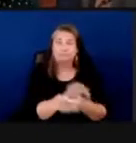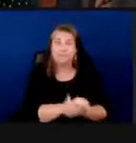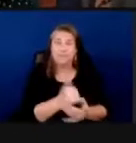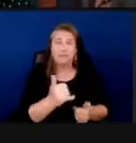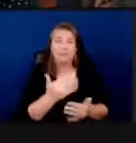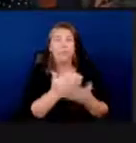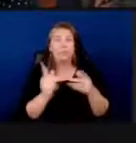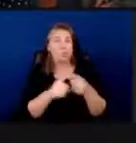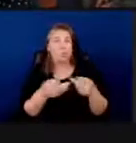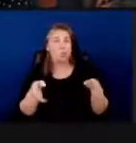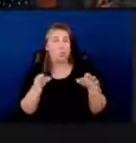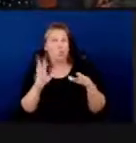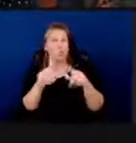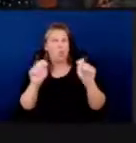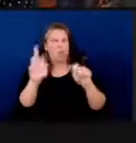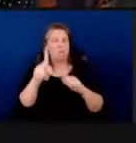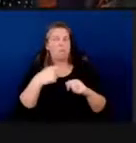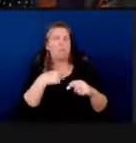Mambo machache tu